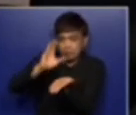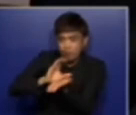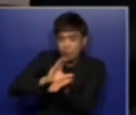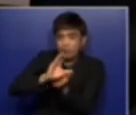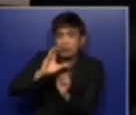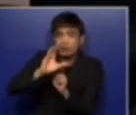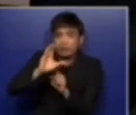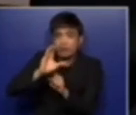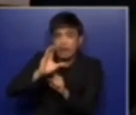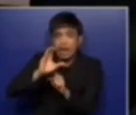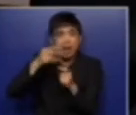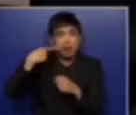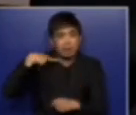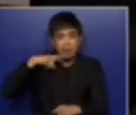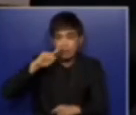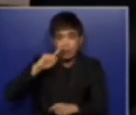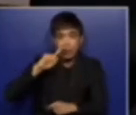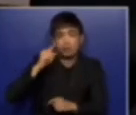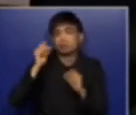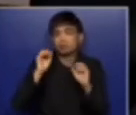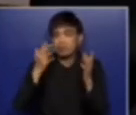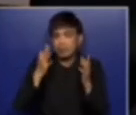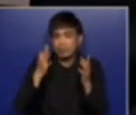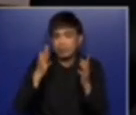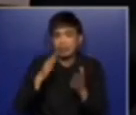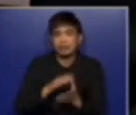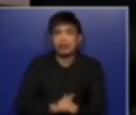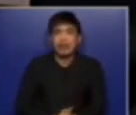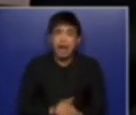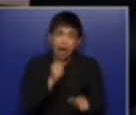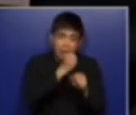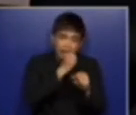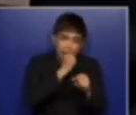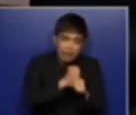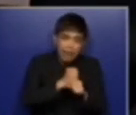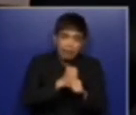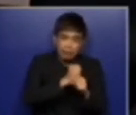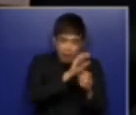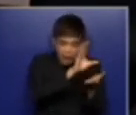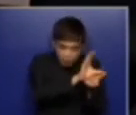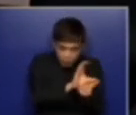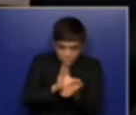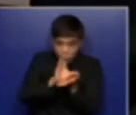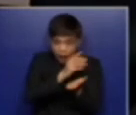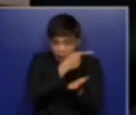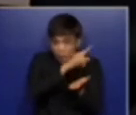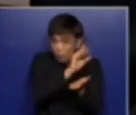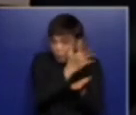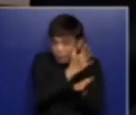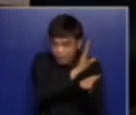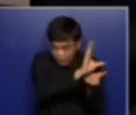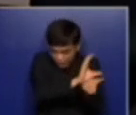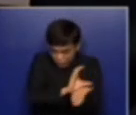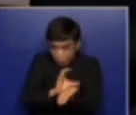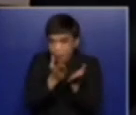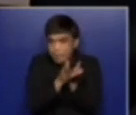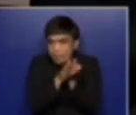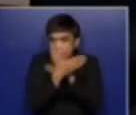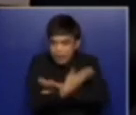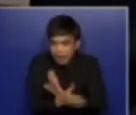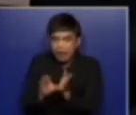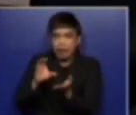แม่น้ำเช่นนั้นมารวมกันสร้างฝายชะลอน้ำในแม่น้ำสงคร